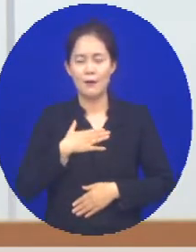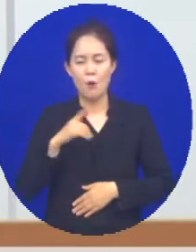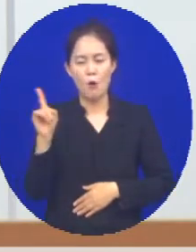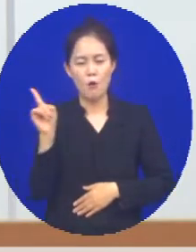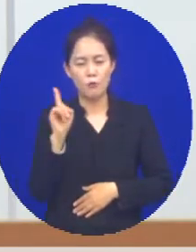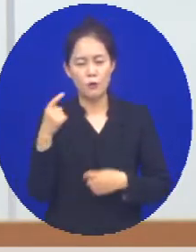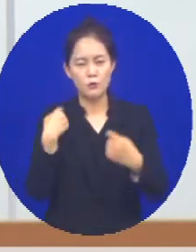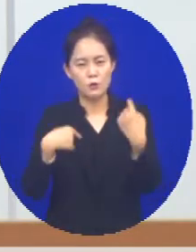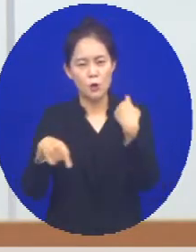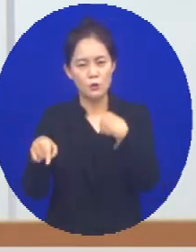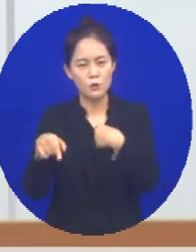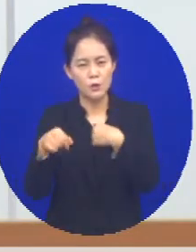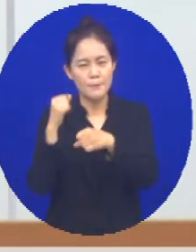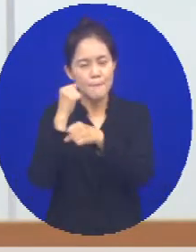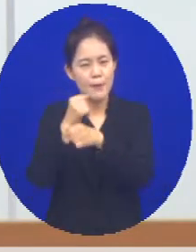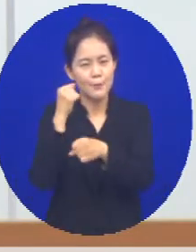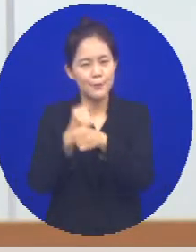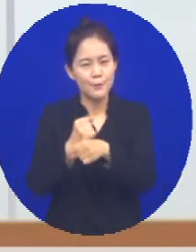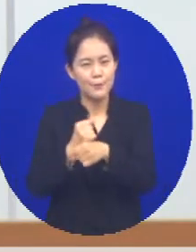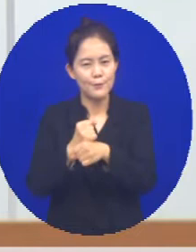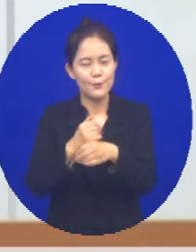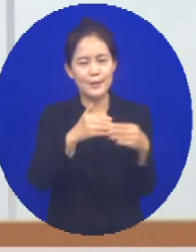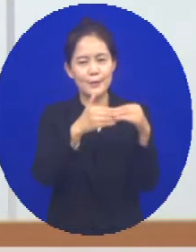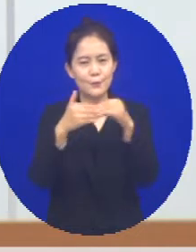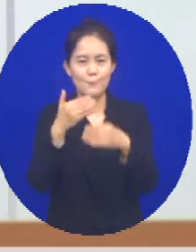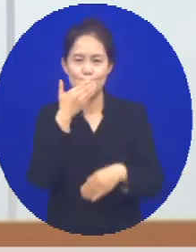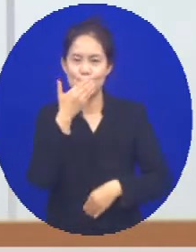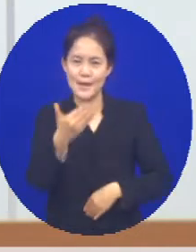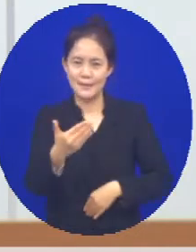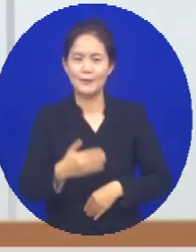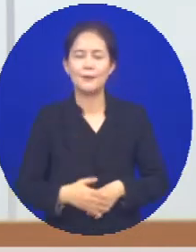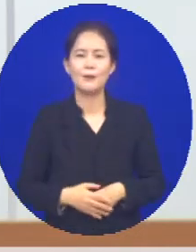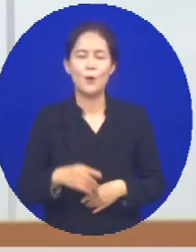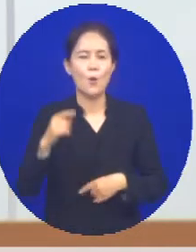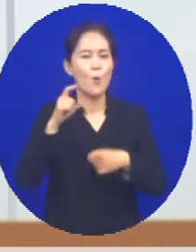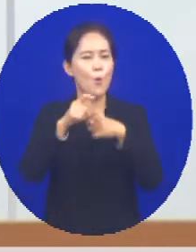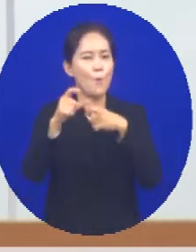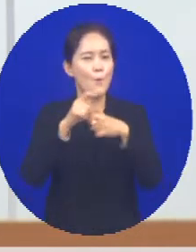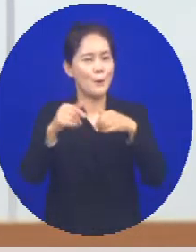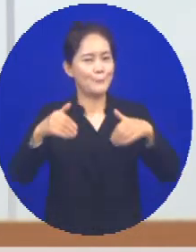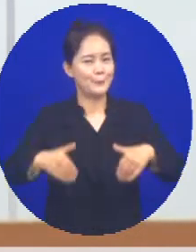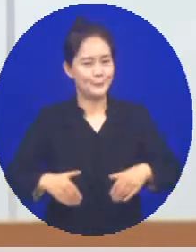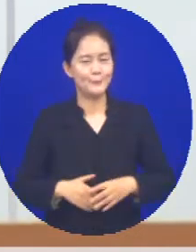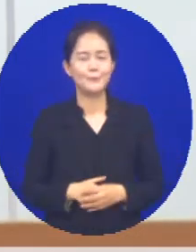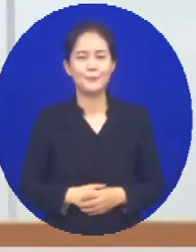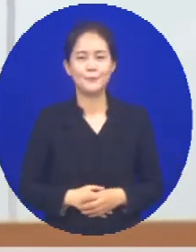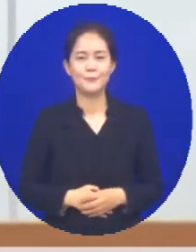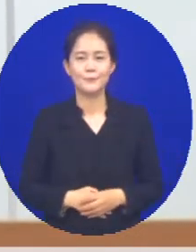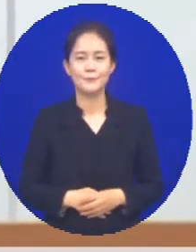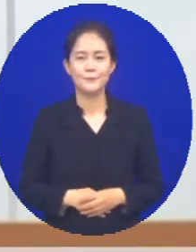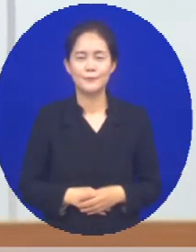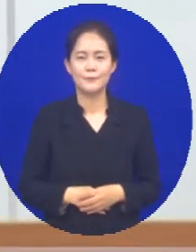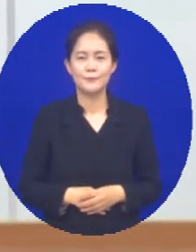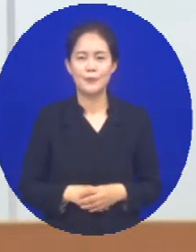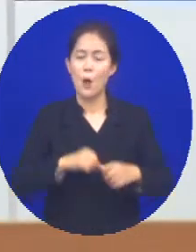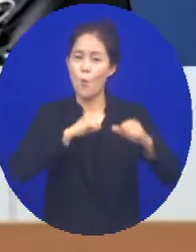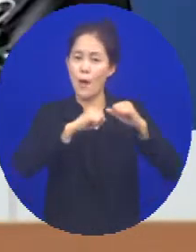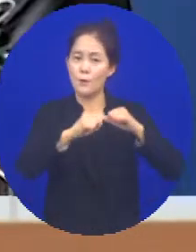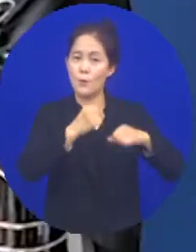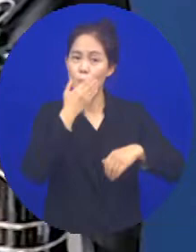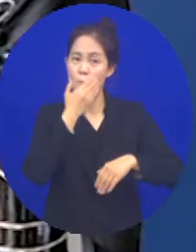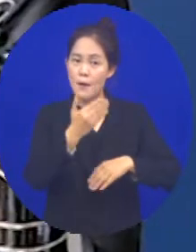안 모 못해 안쪽으로 체로키 보아 고 2 꾹 뭐라고 이렇게 하는 것에 대해 어 으